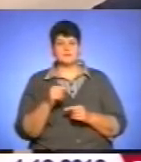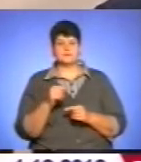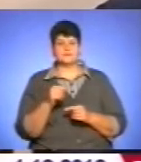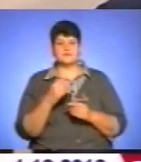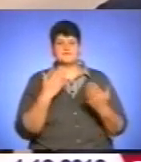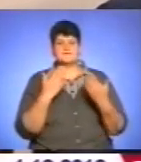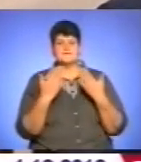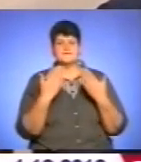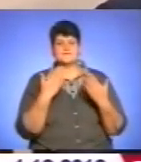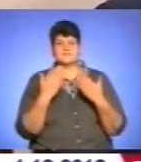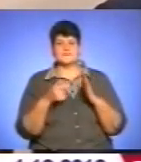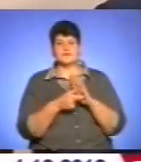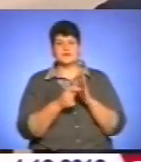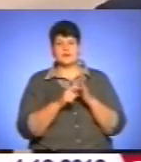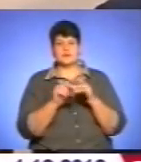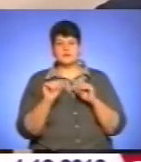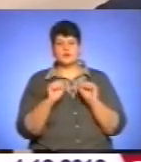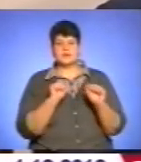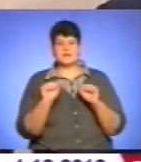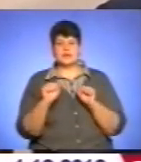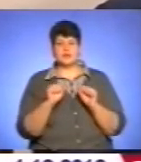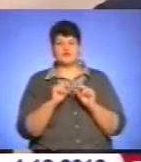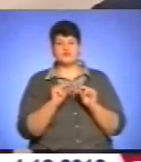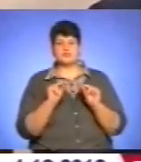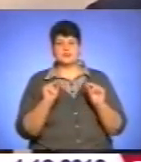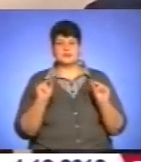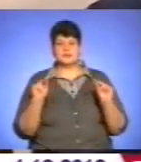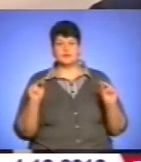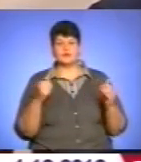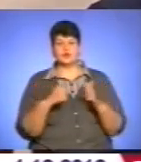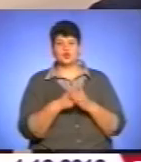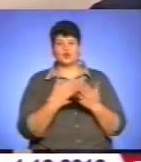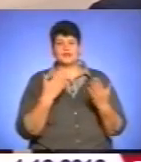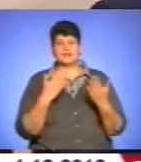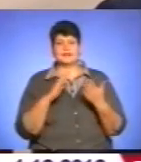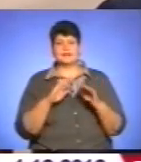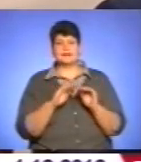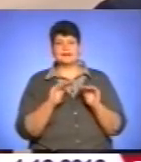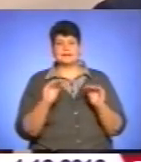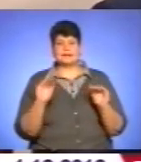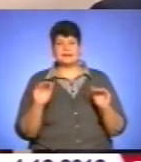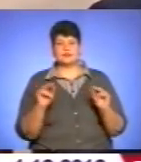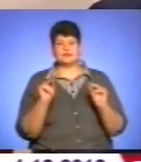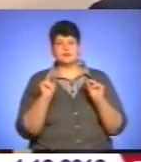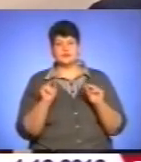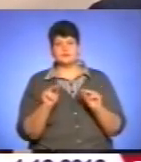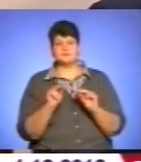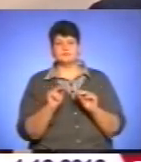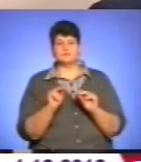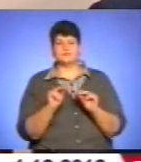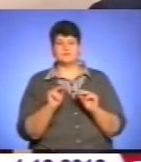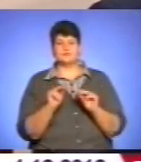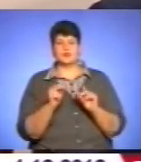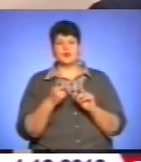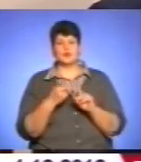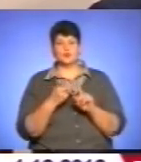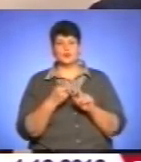відносин класного керівника, вчителів-предметників до дитини, що несправедливо. Друге – це